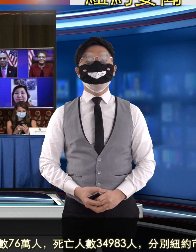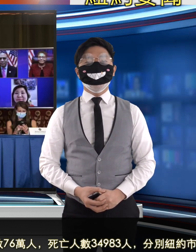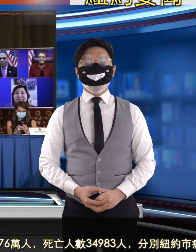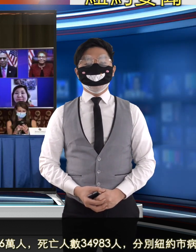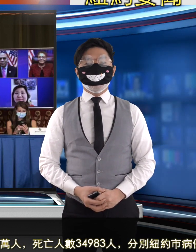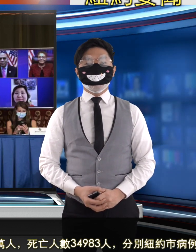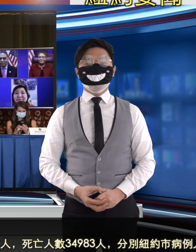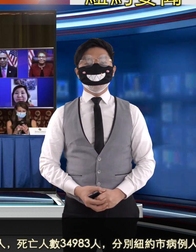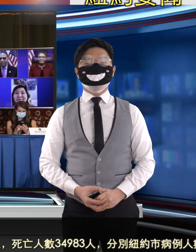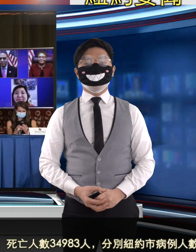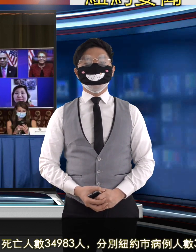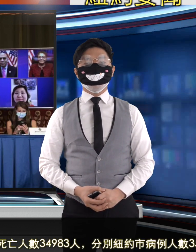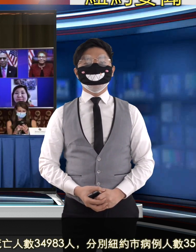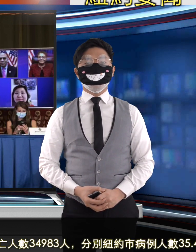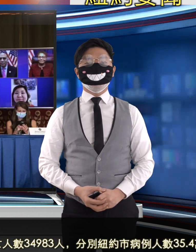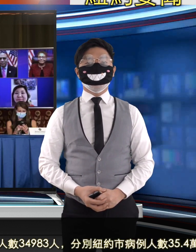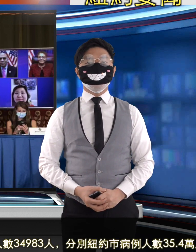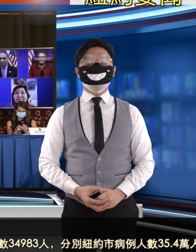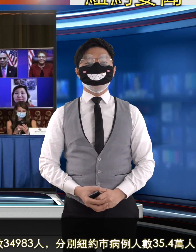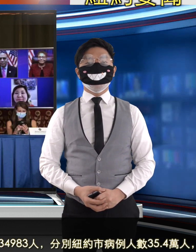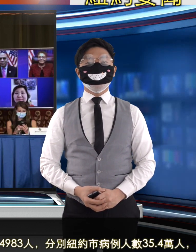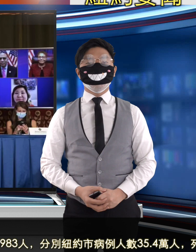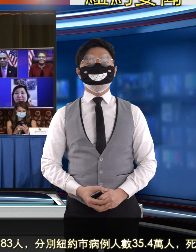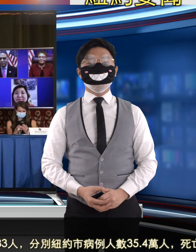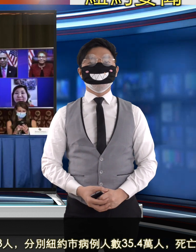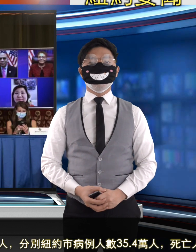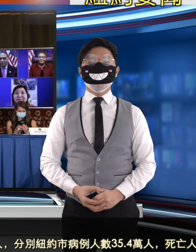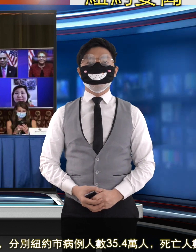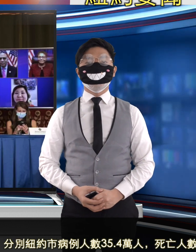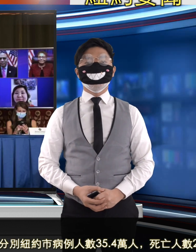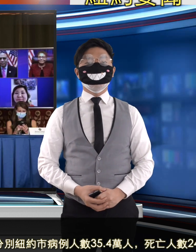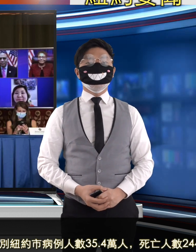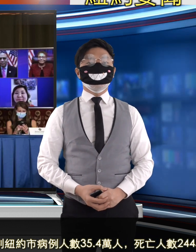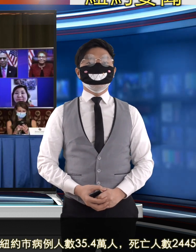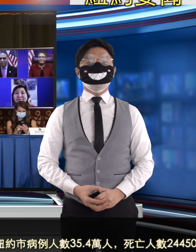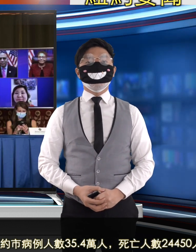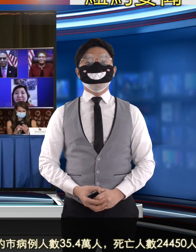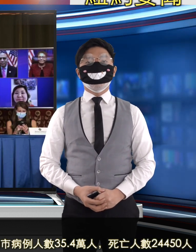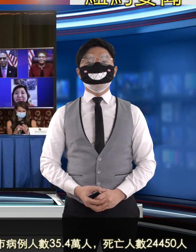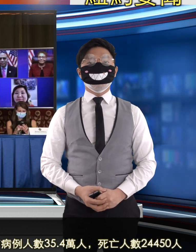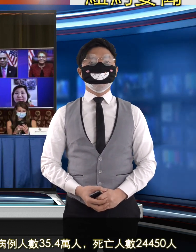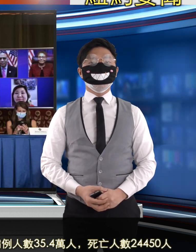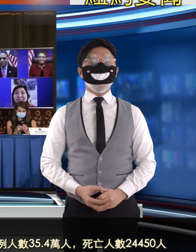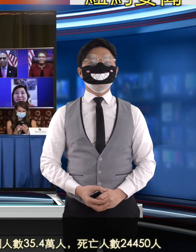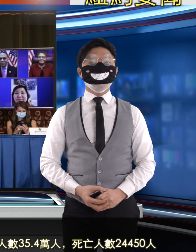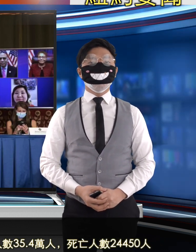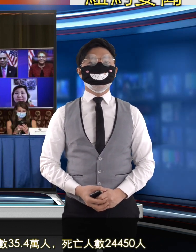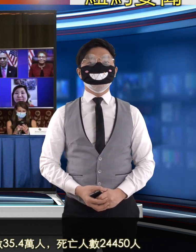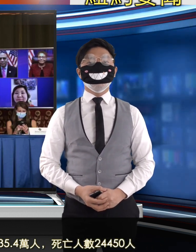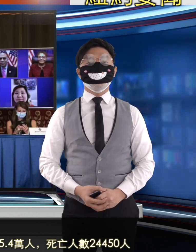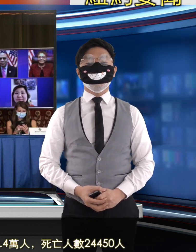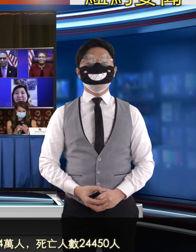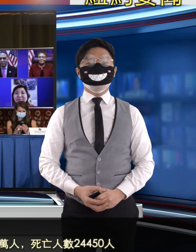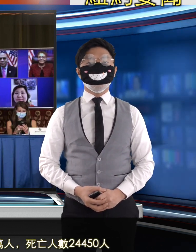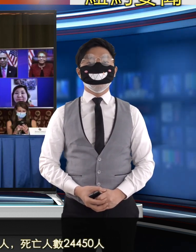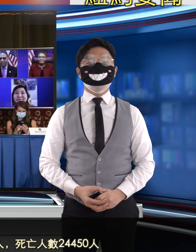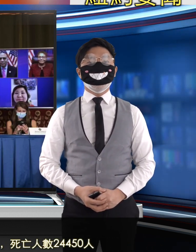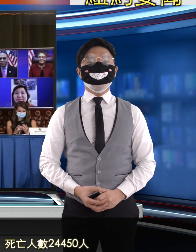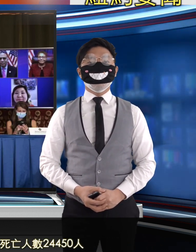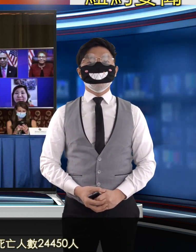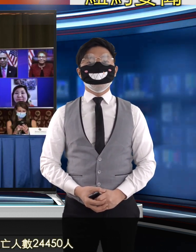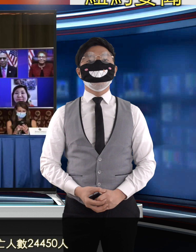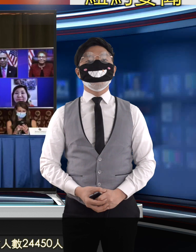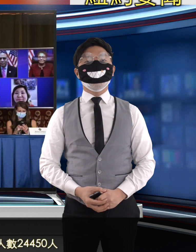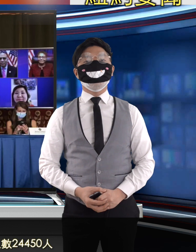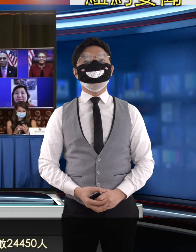平问题显现出来，少数族裔的新冠死亡率远高于白人，因此在疫苗分发过程中一定要保证